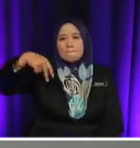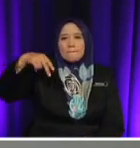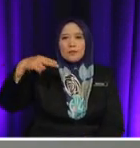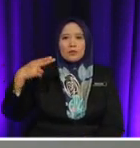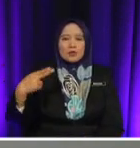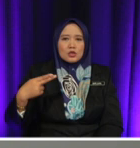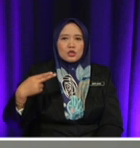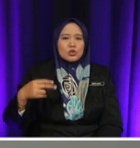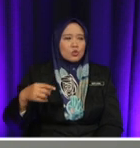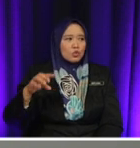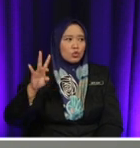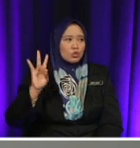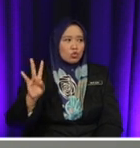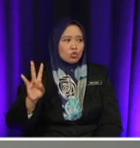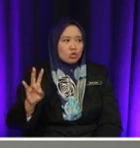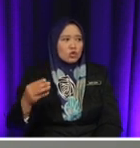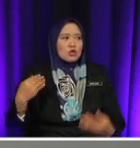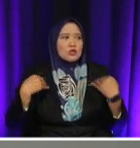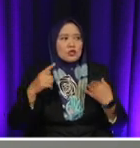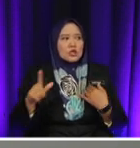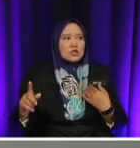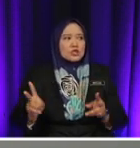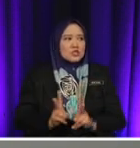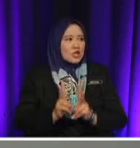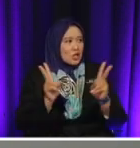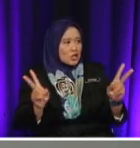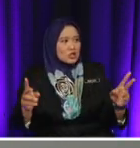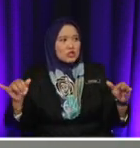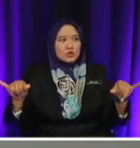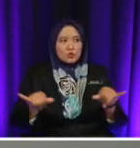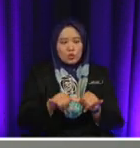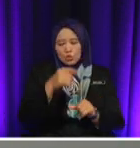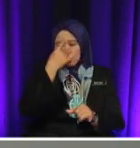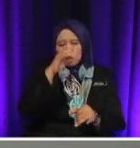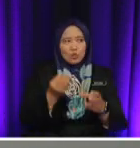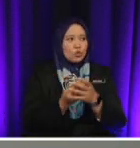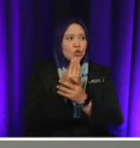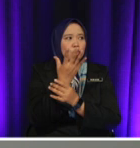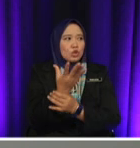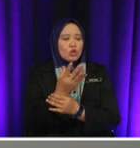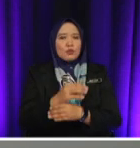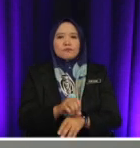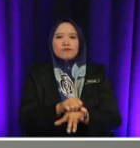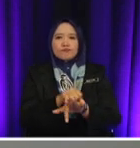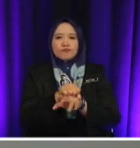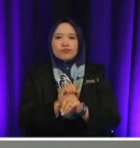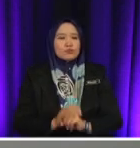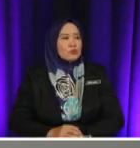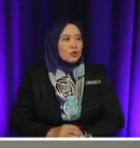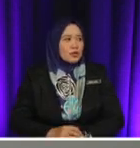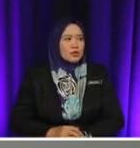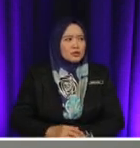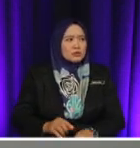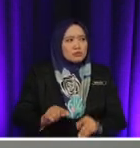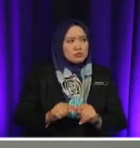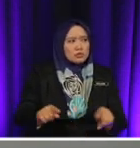sangat untuk pertumbuhan mikroorganisma manakala Yang Ditolak pula atau tidak diterima adalah nilai ph